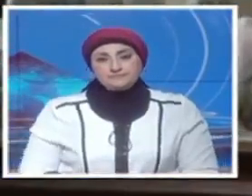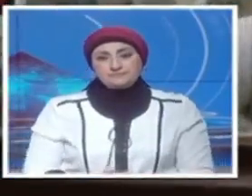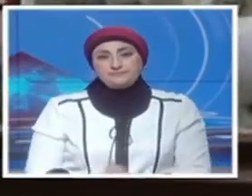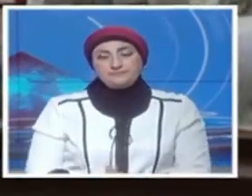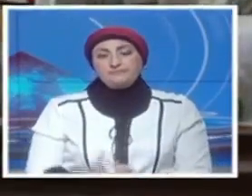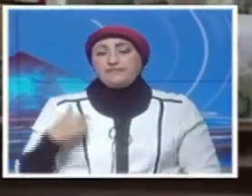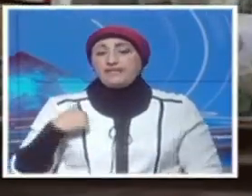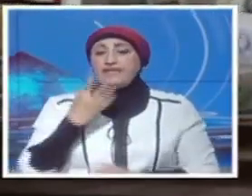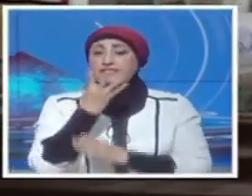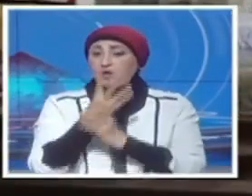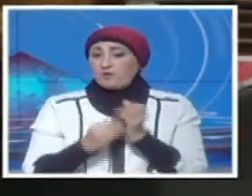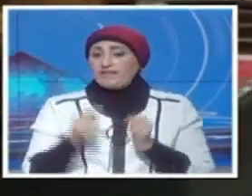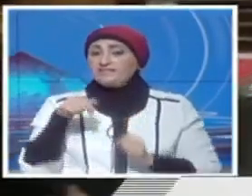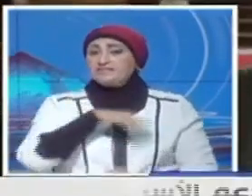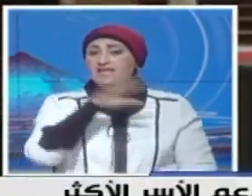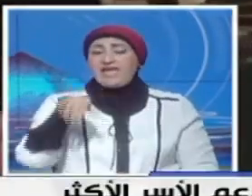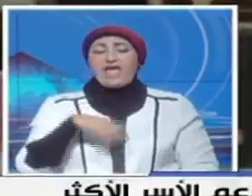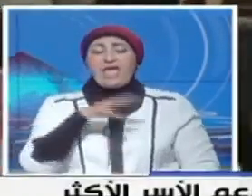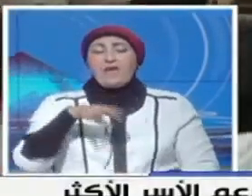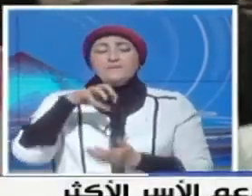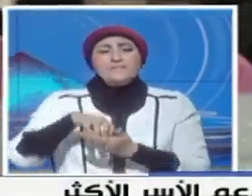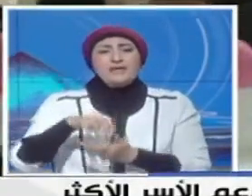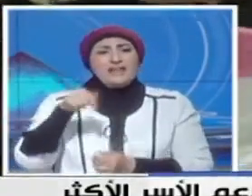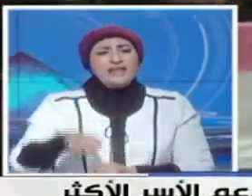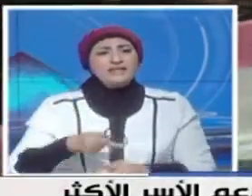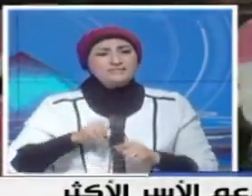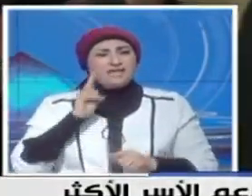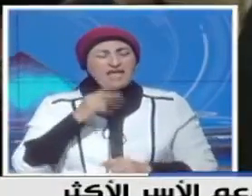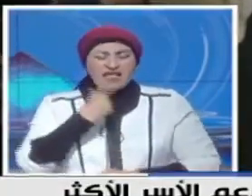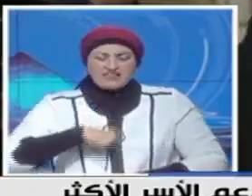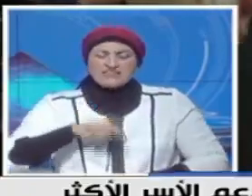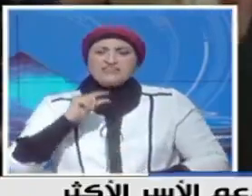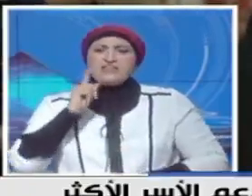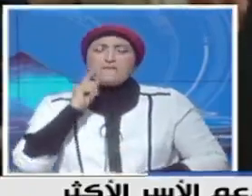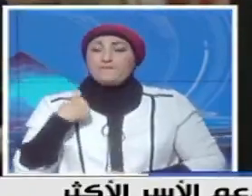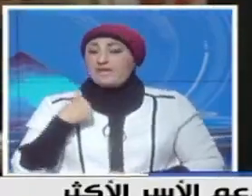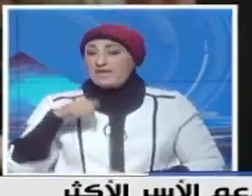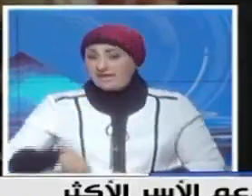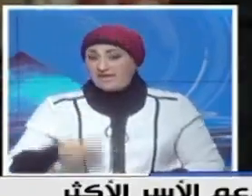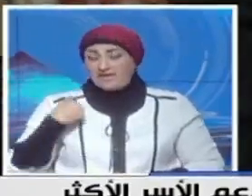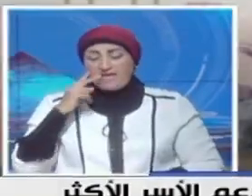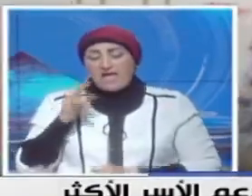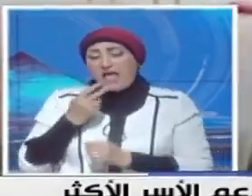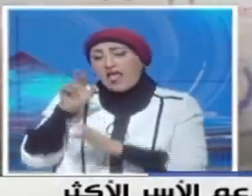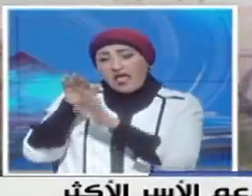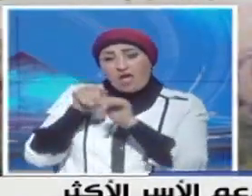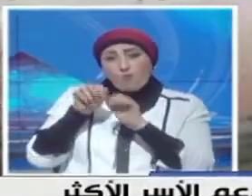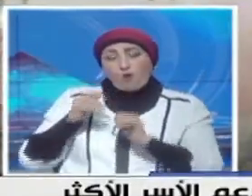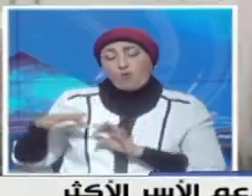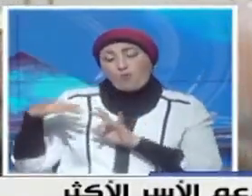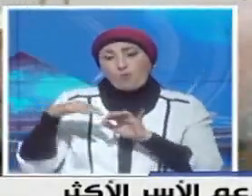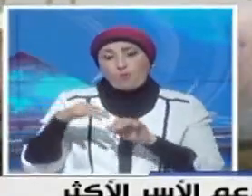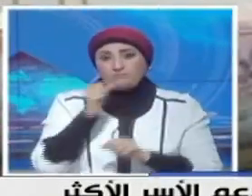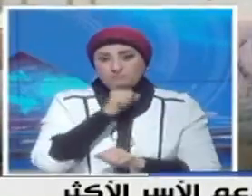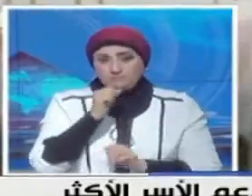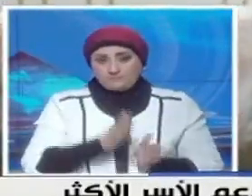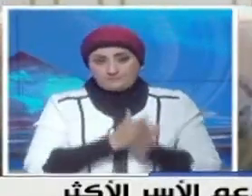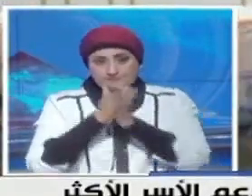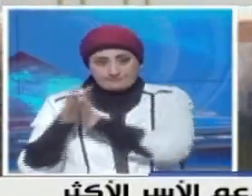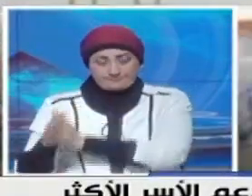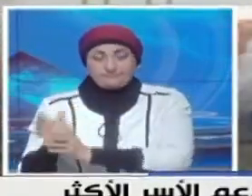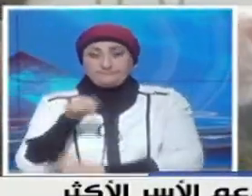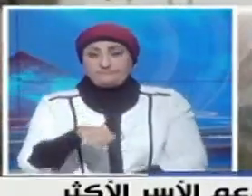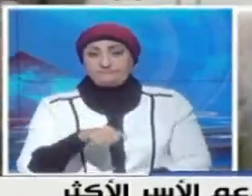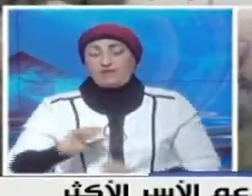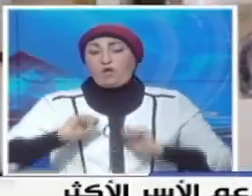احنا ولادك يا بلادي، الفكر في دمنا، احنا اللي لما بتنادينا. في اطار المبادرة الرئاسية